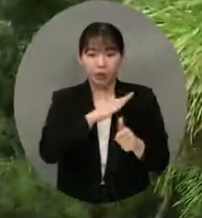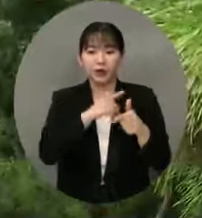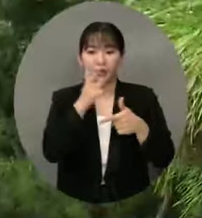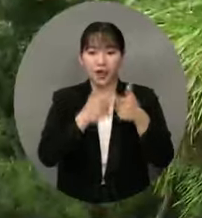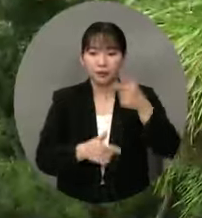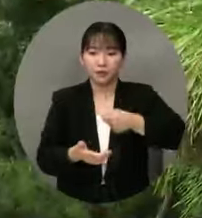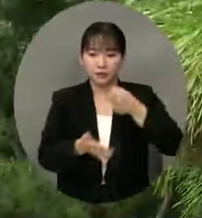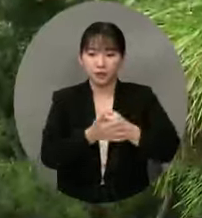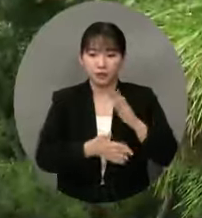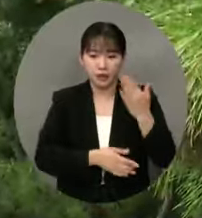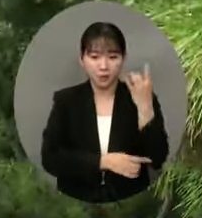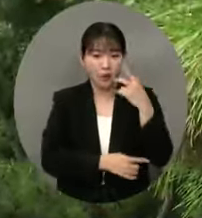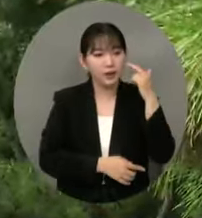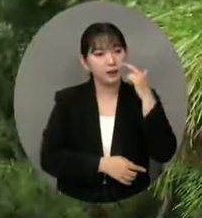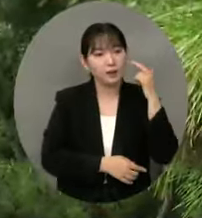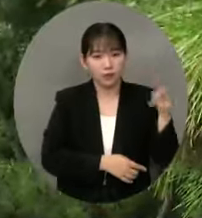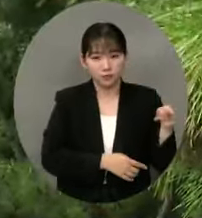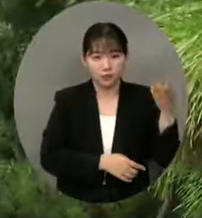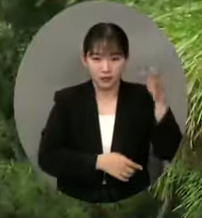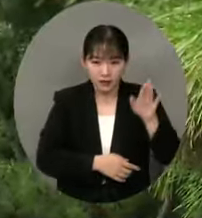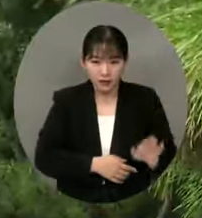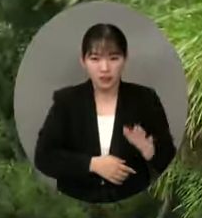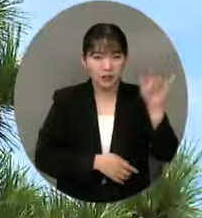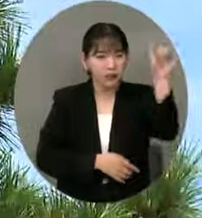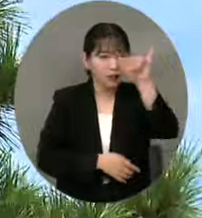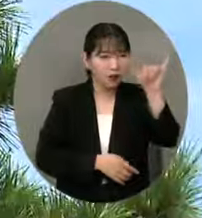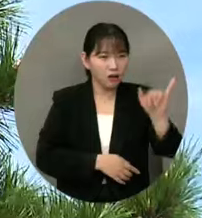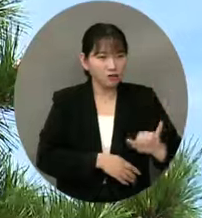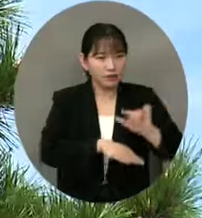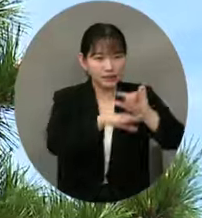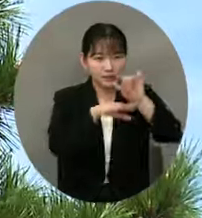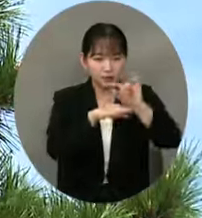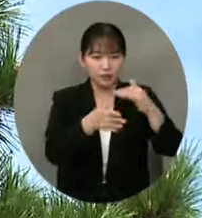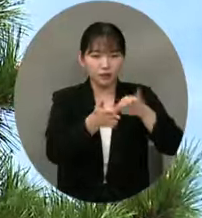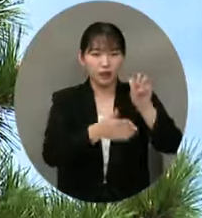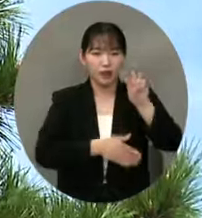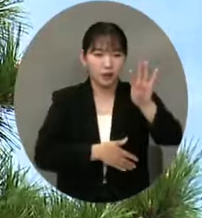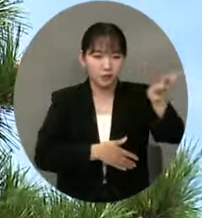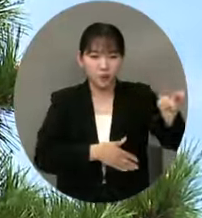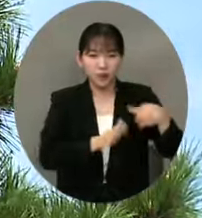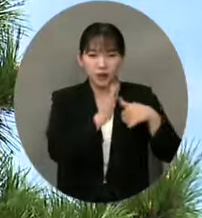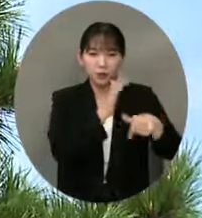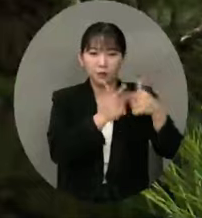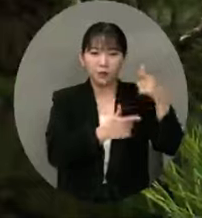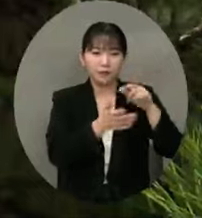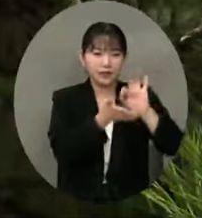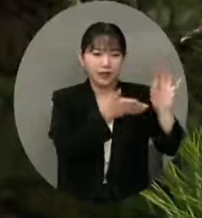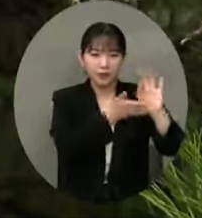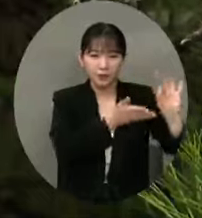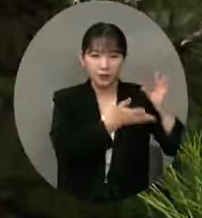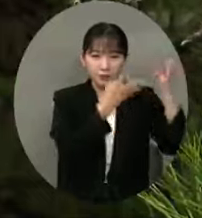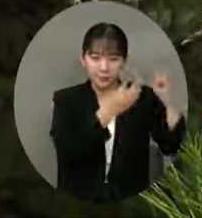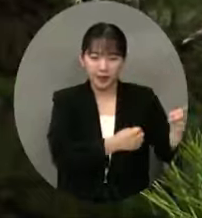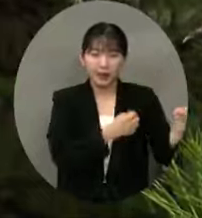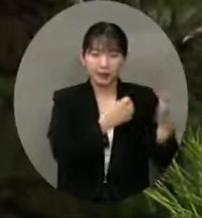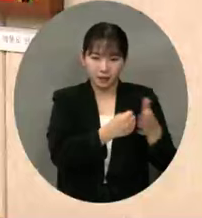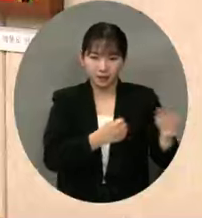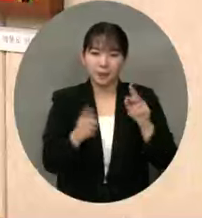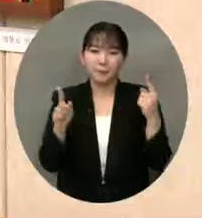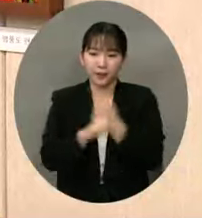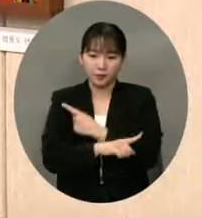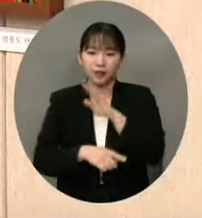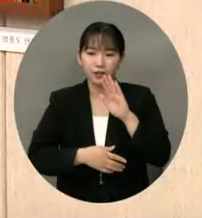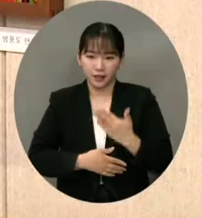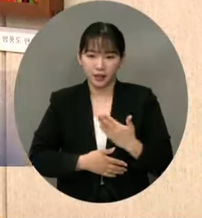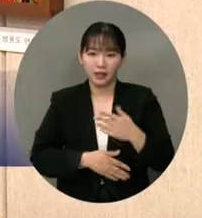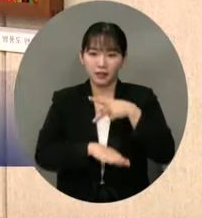기존의 상징목인 소나무는 전국 기초지자체 가운데 34곳에서 상징목으로 사용할 정도로 흔하기 때문입니다.